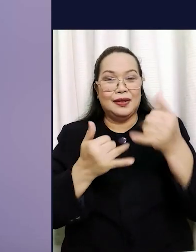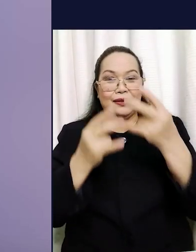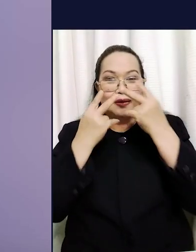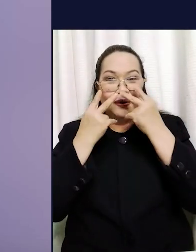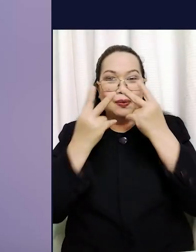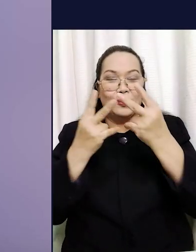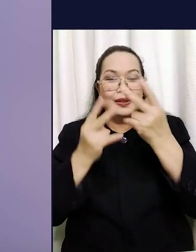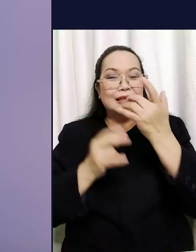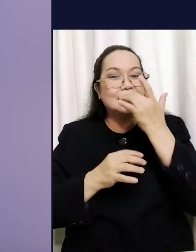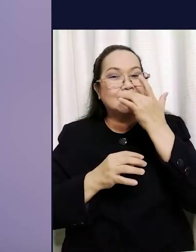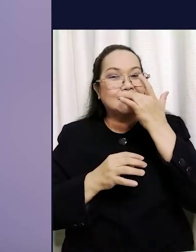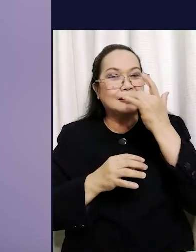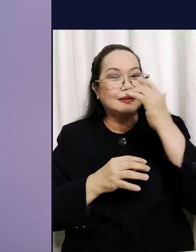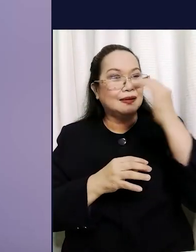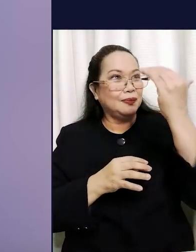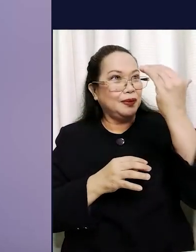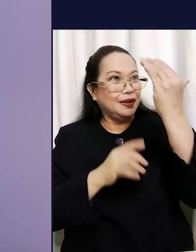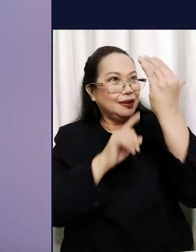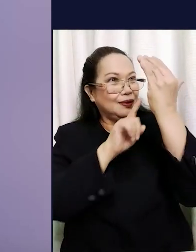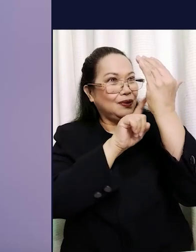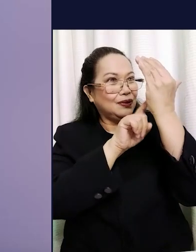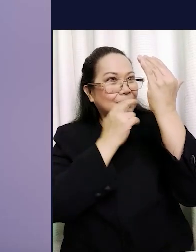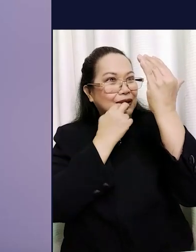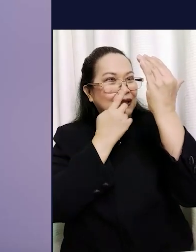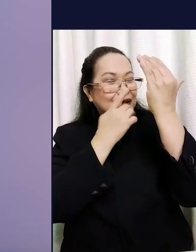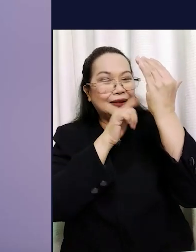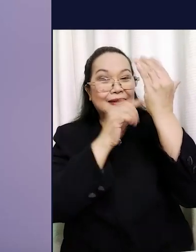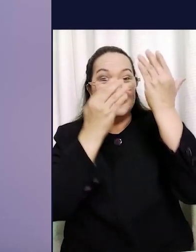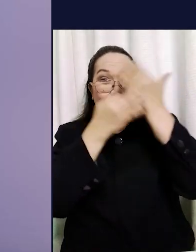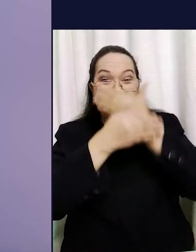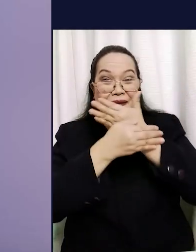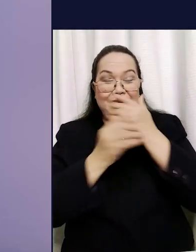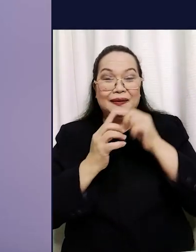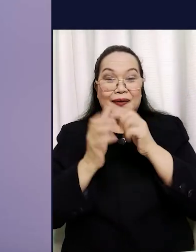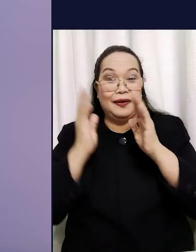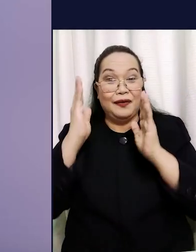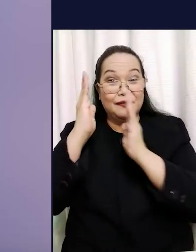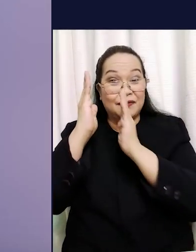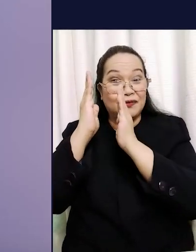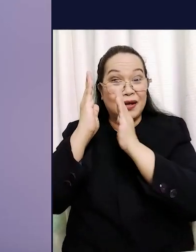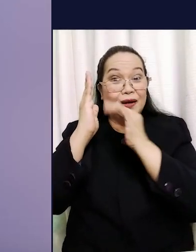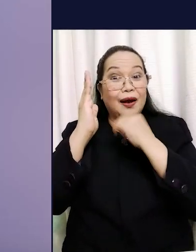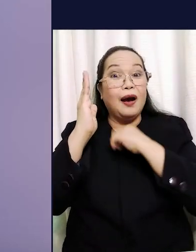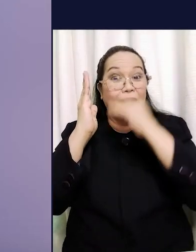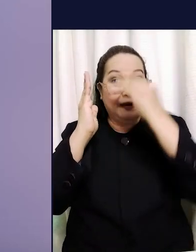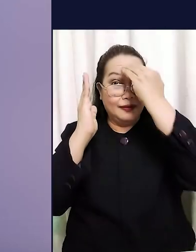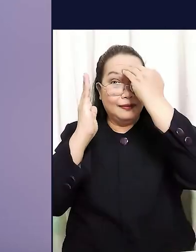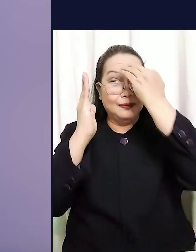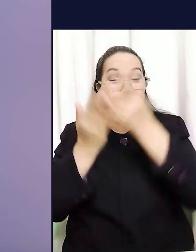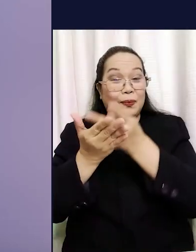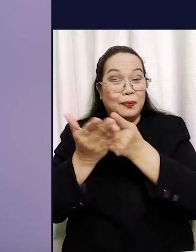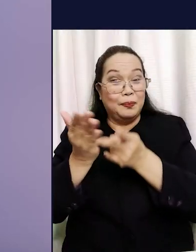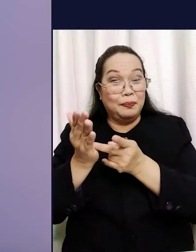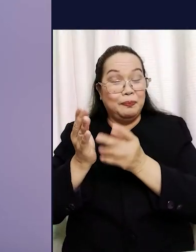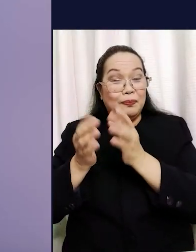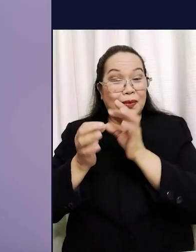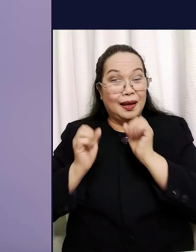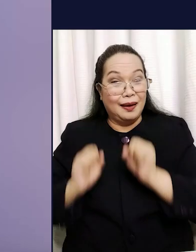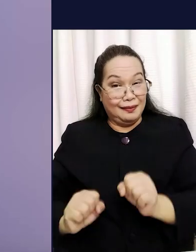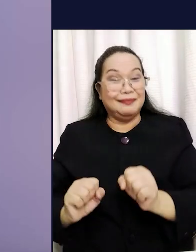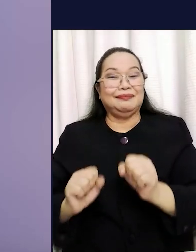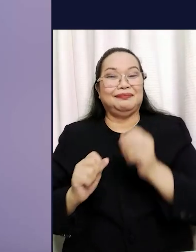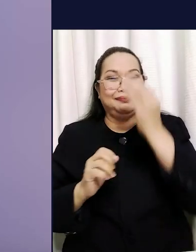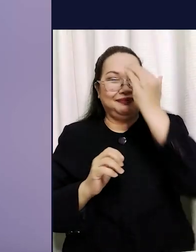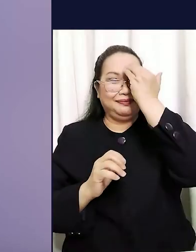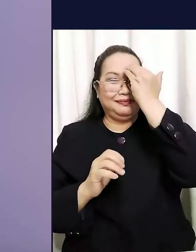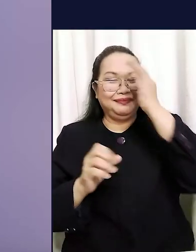man. So meron hong pag-angat na dapat na nangyayari sa atin. And then he continue on with